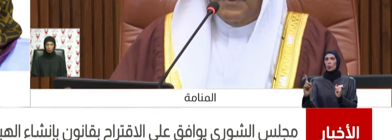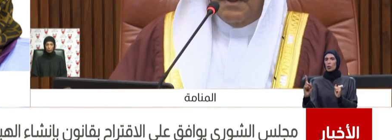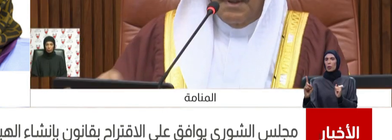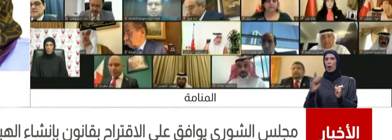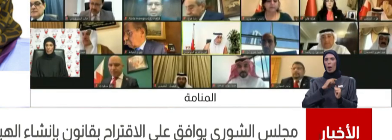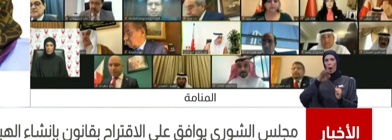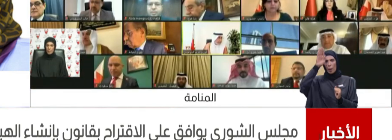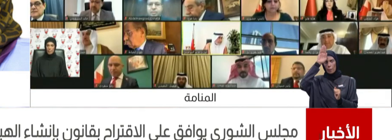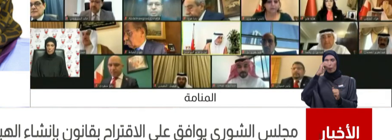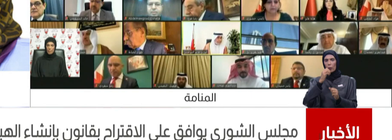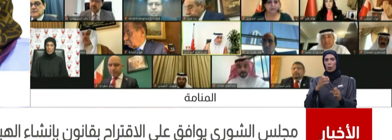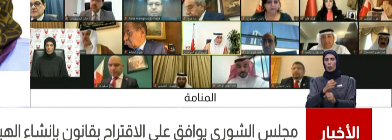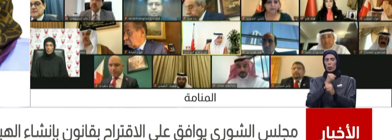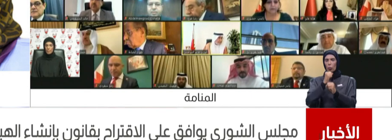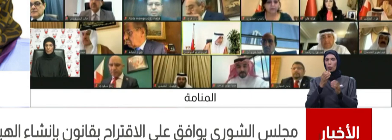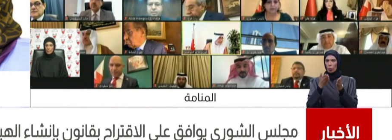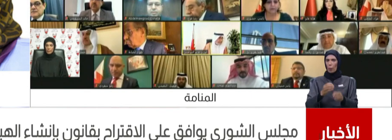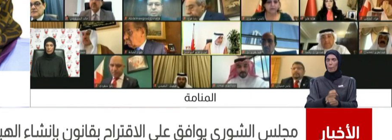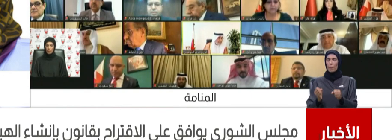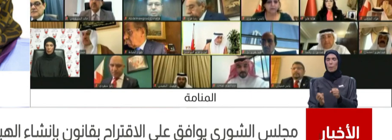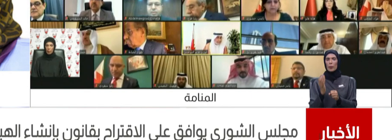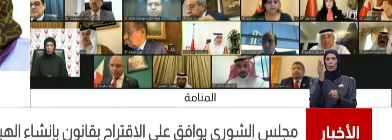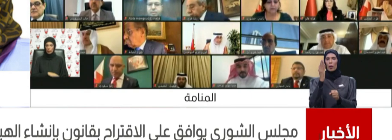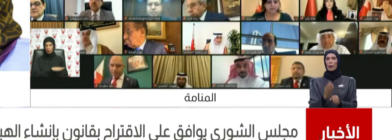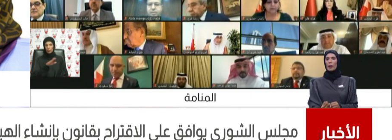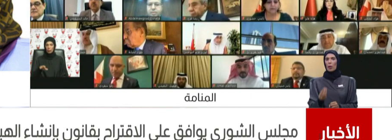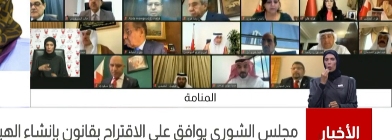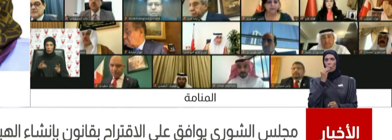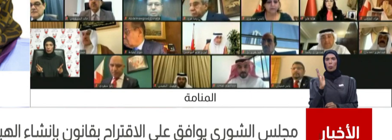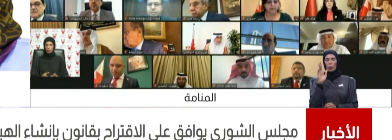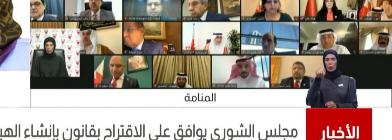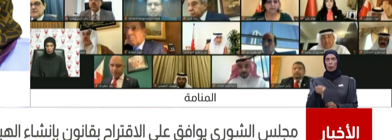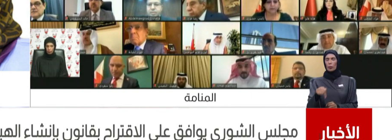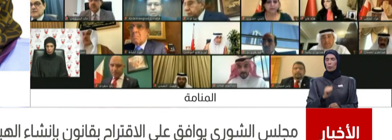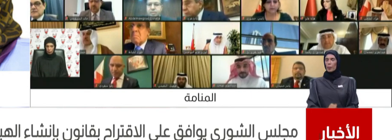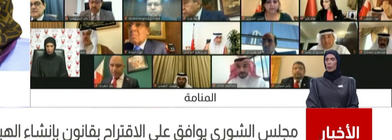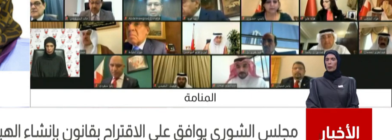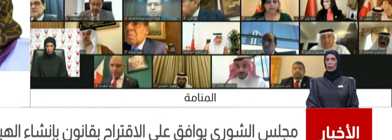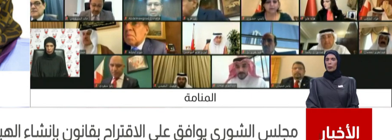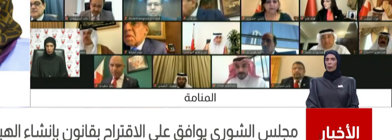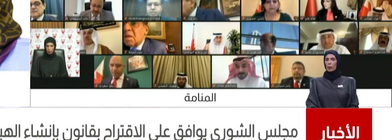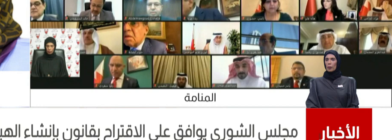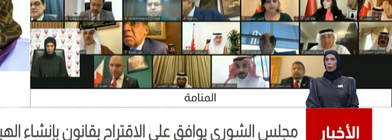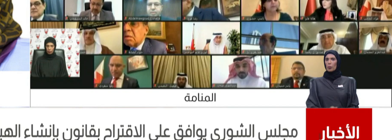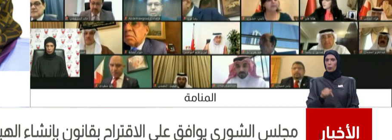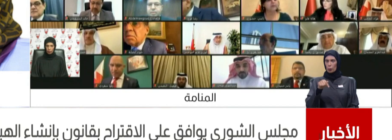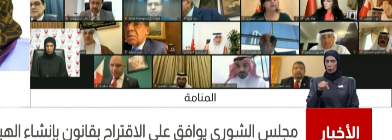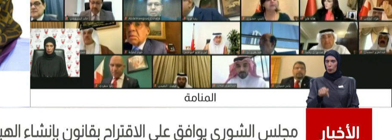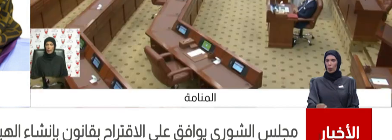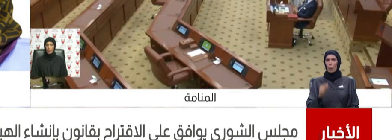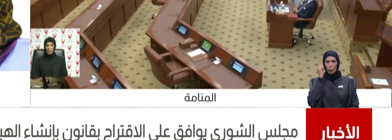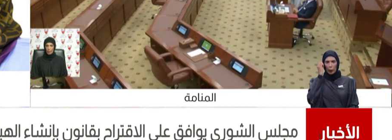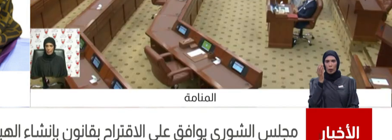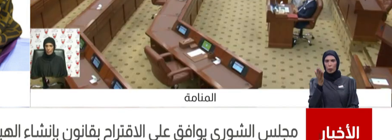الملك الله يحفظه بشأن وجود مشروع الأمن الغذائي الوطني، وجاء أيضا هذا